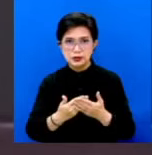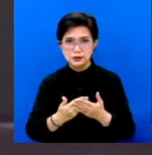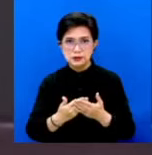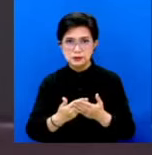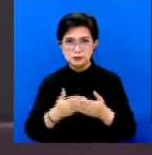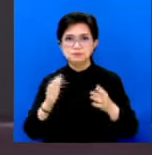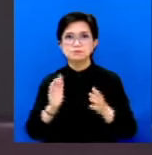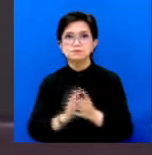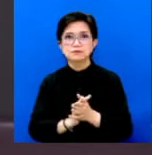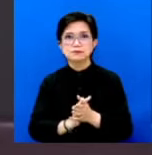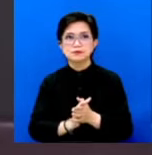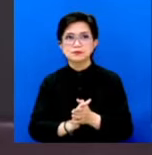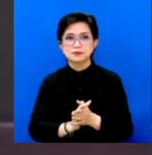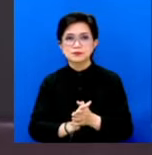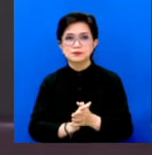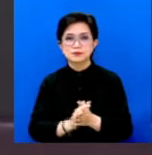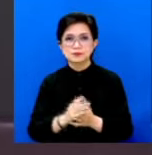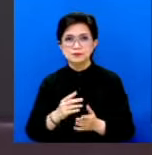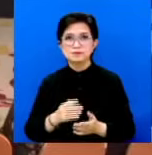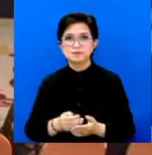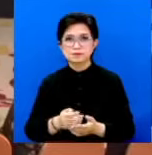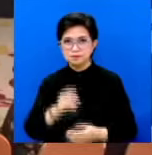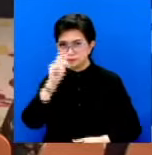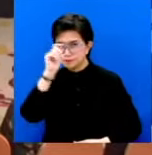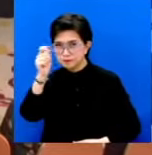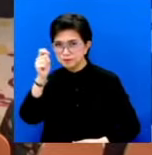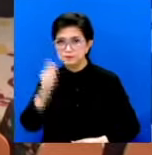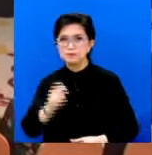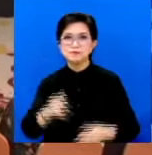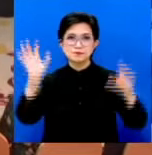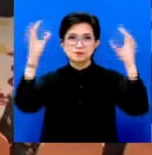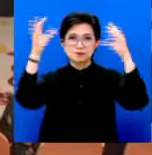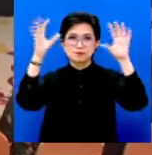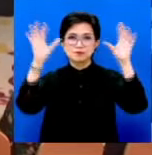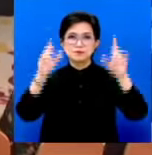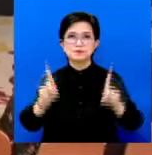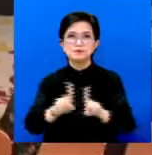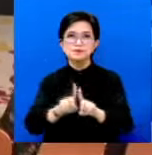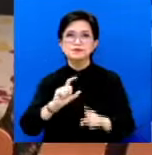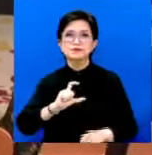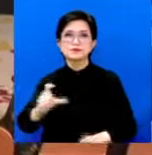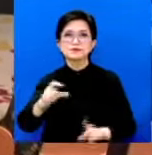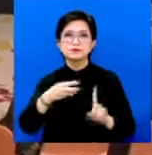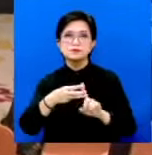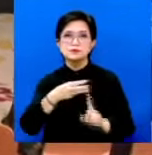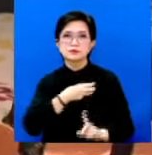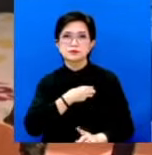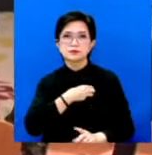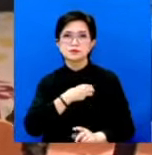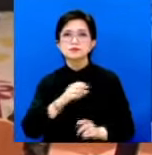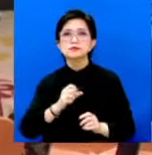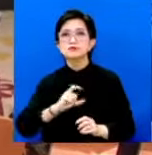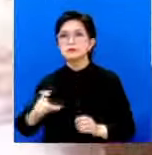berikan apresiasi luar biasa untuk kedua pasangan calon bupati dan wakil bupati Kabupaten